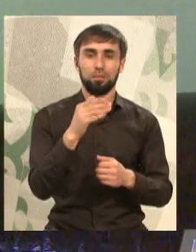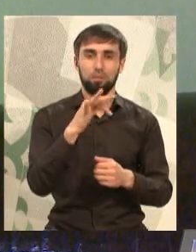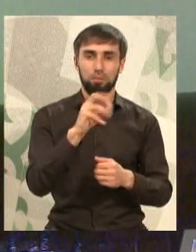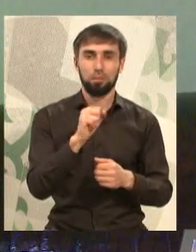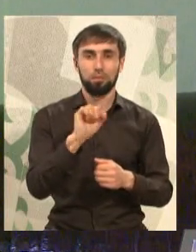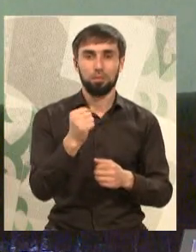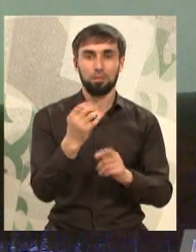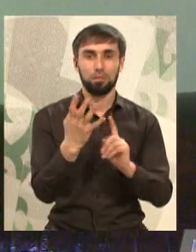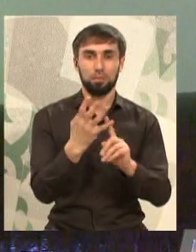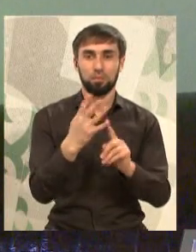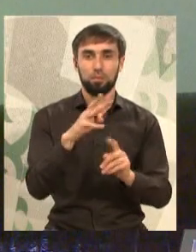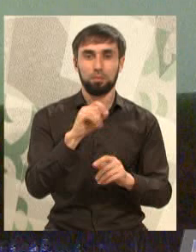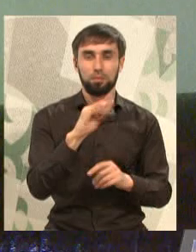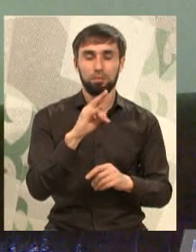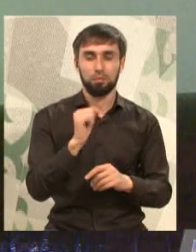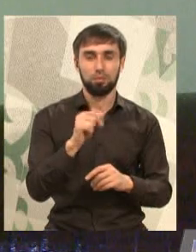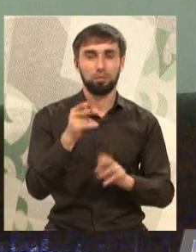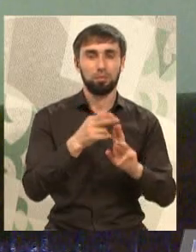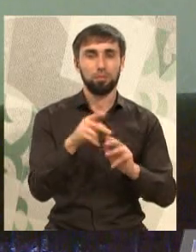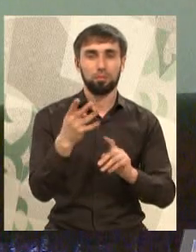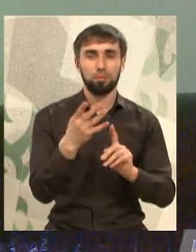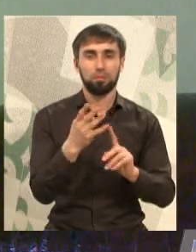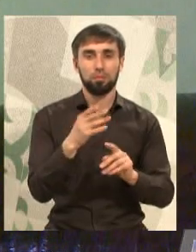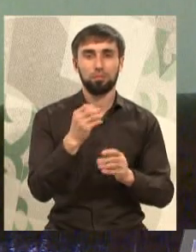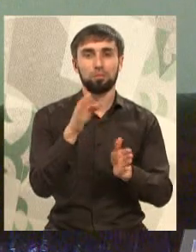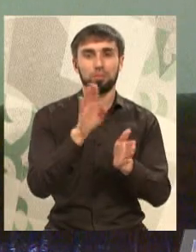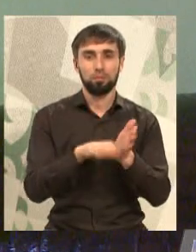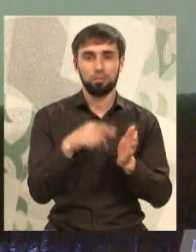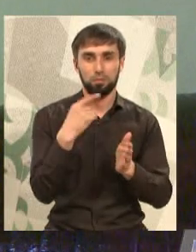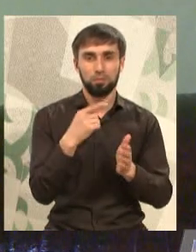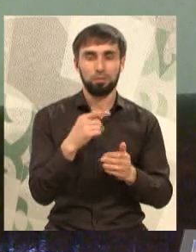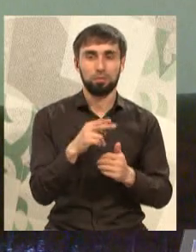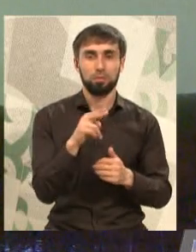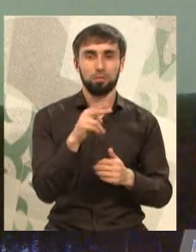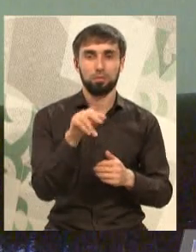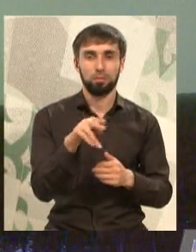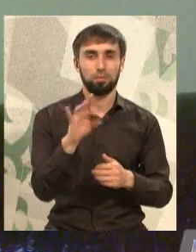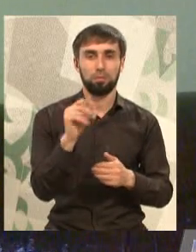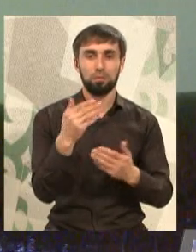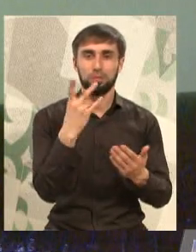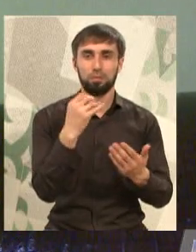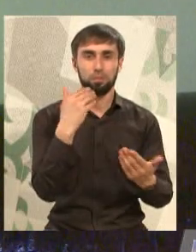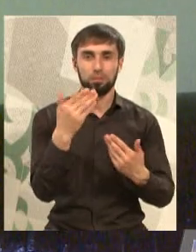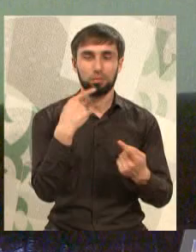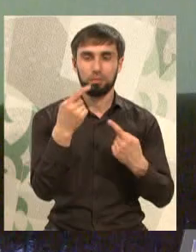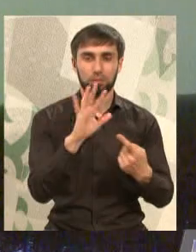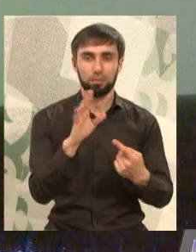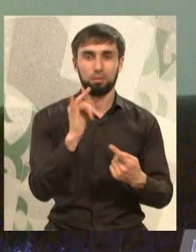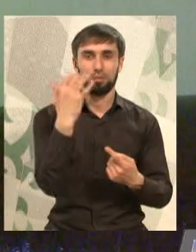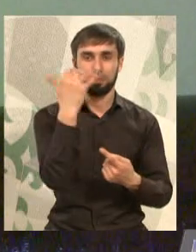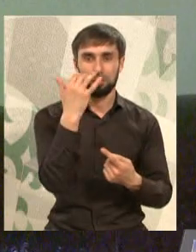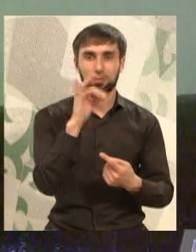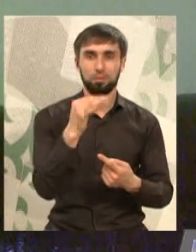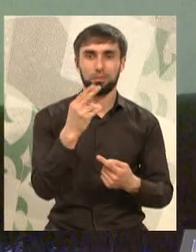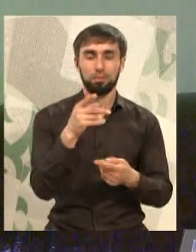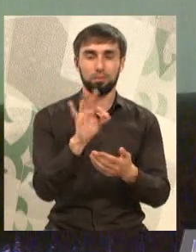тяжелая форма ДЦП. У меня ребенок не разговаривает, не видит, не слышит, не сидит. Но тут у нас уже